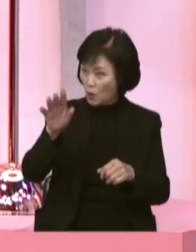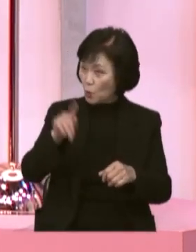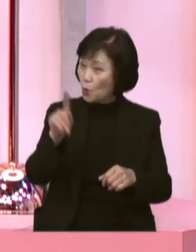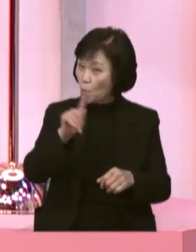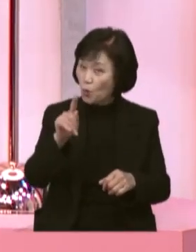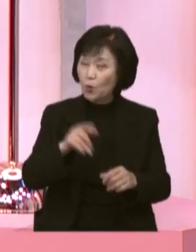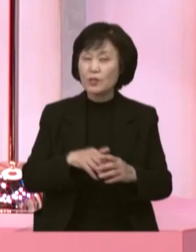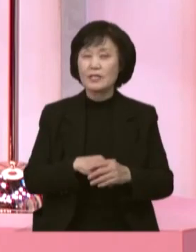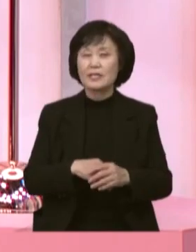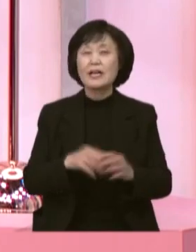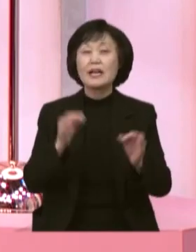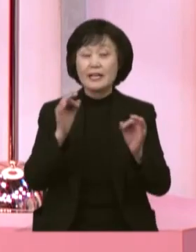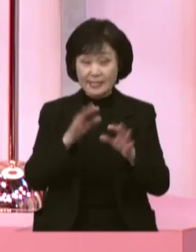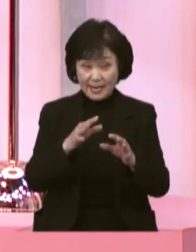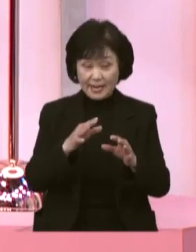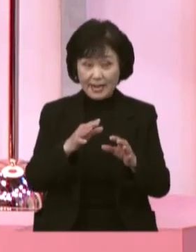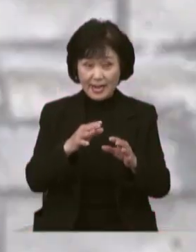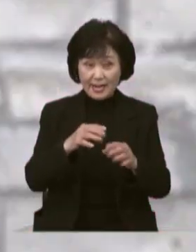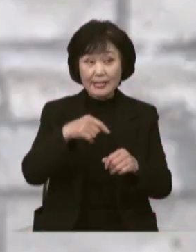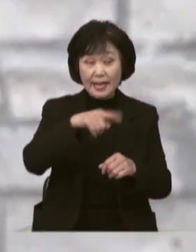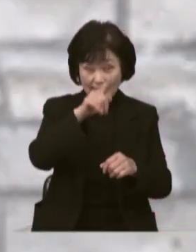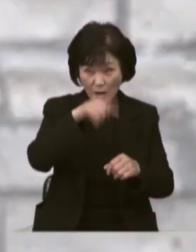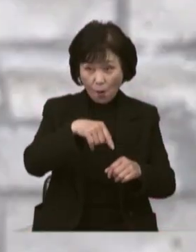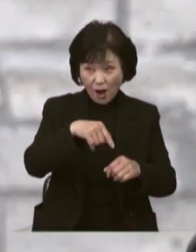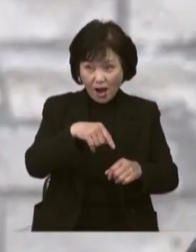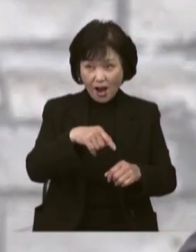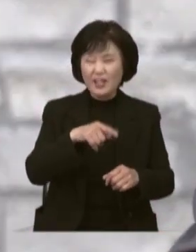죽이면 하나님이 손해요, 내가 손해요.